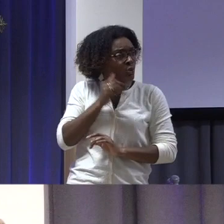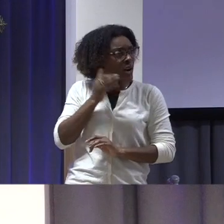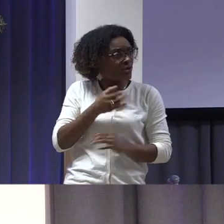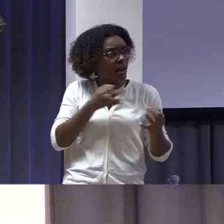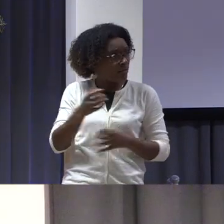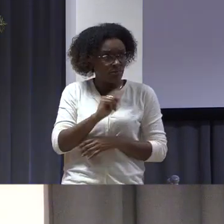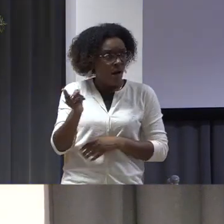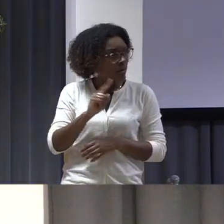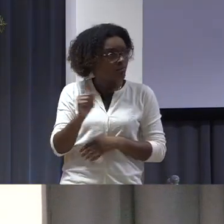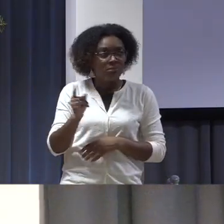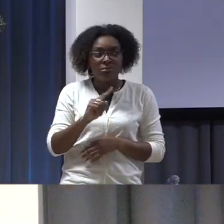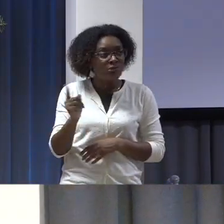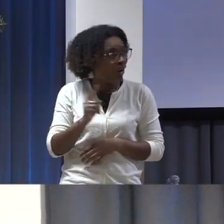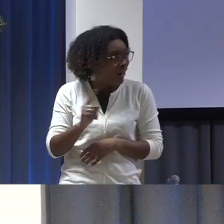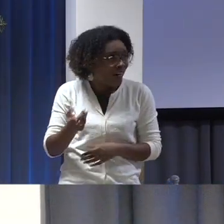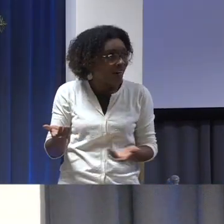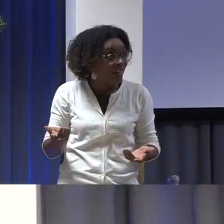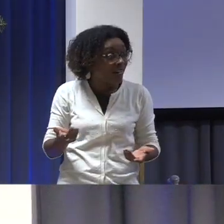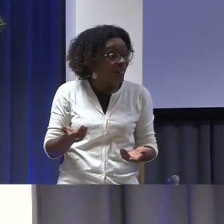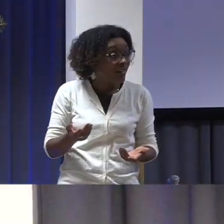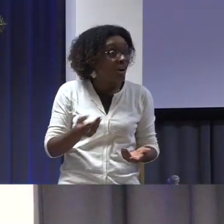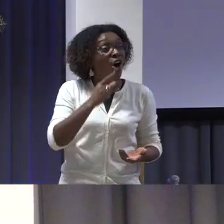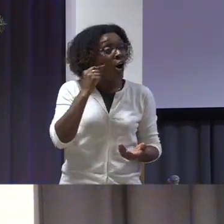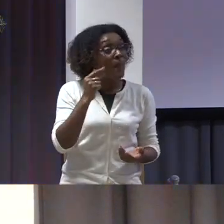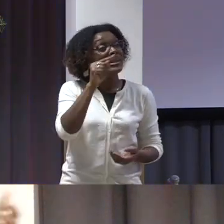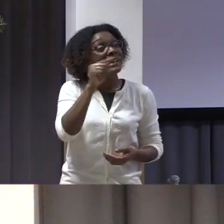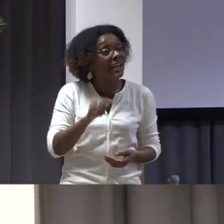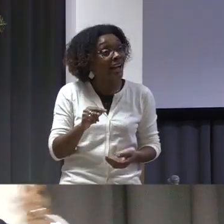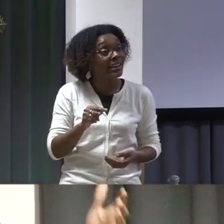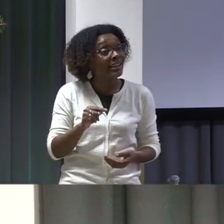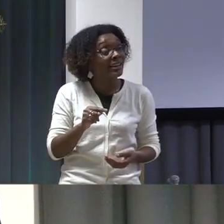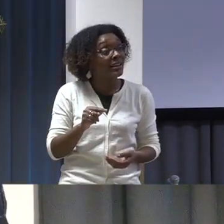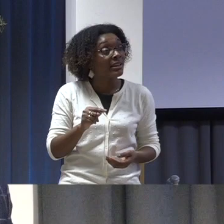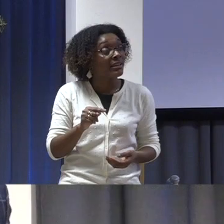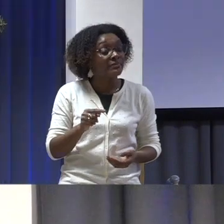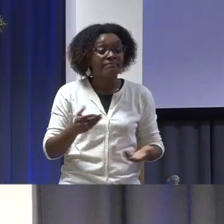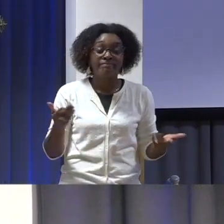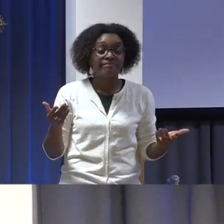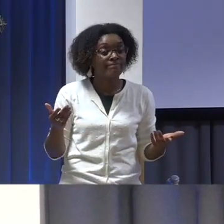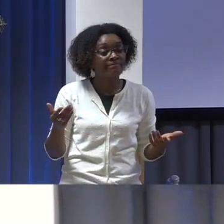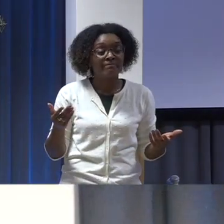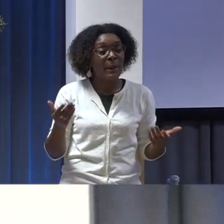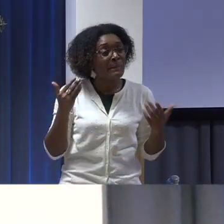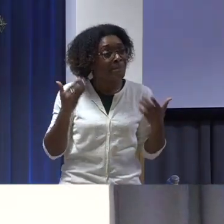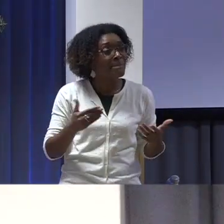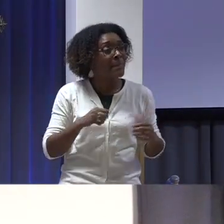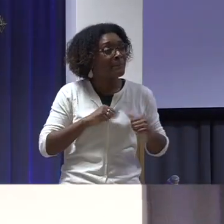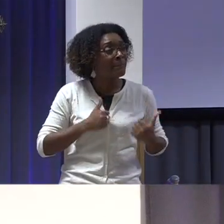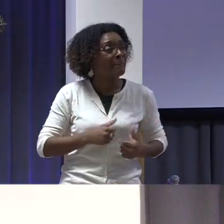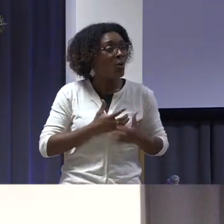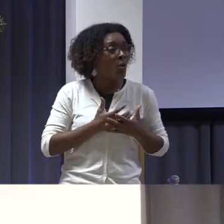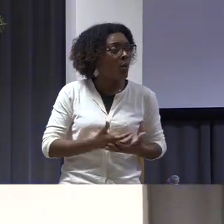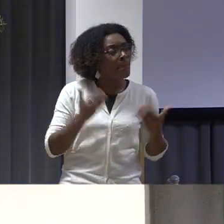dans un jour ordinaire sans aucune annonce particulière il était là à son poste